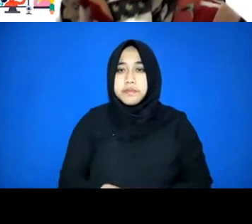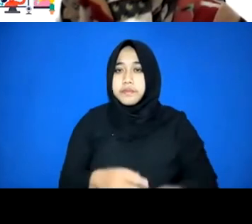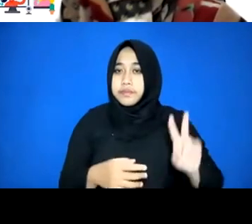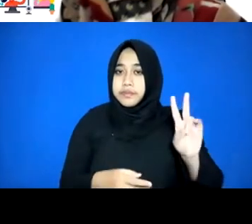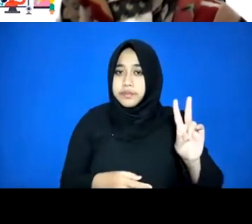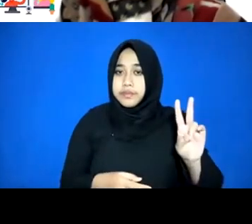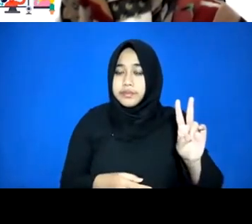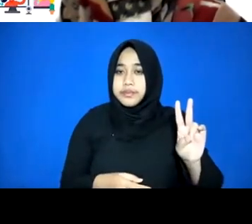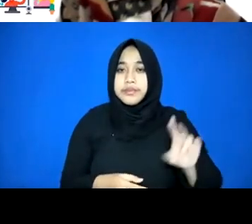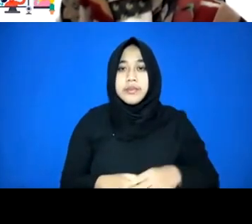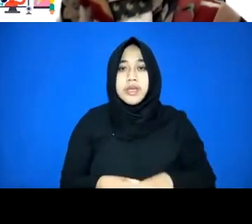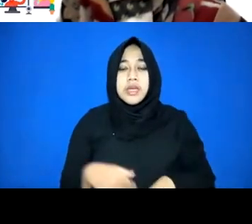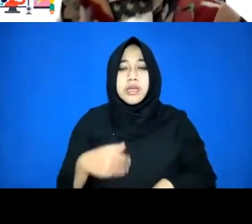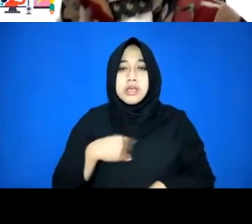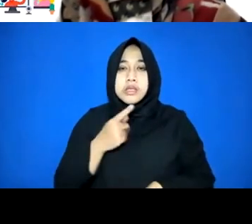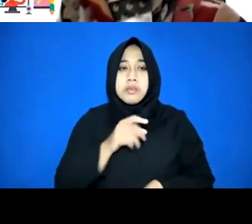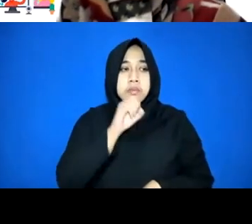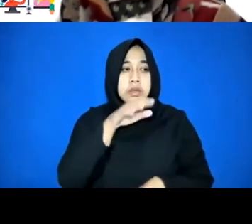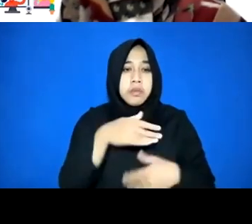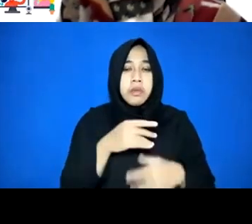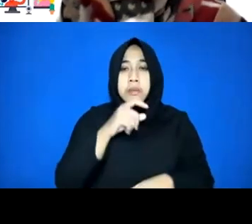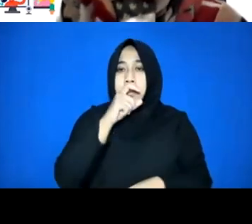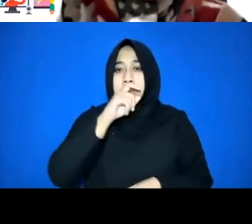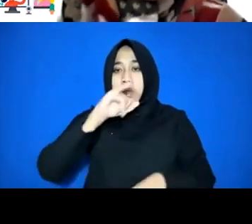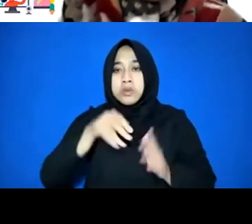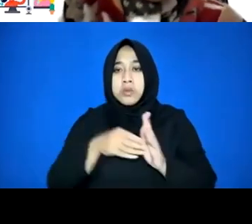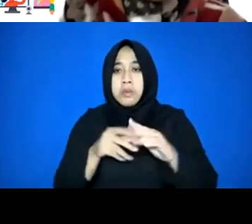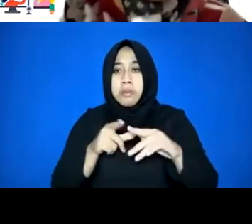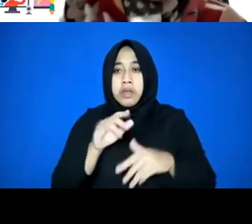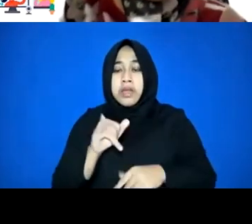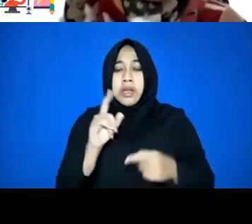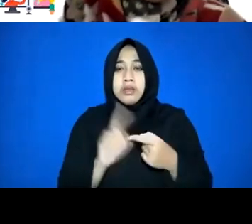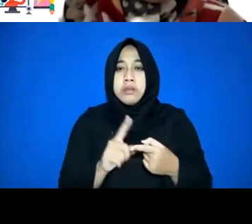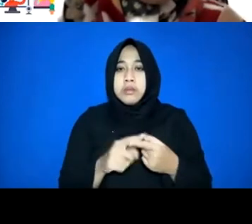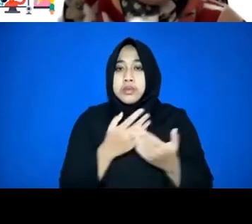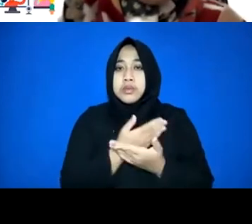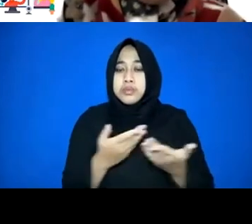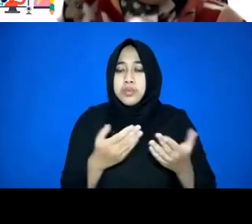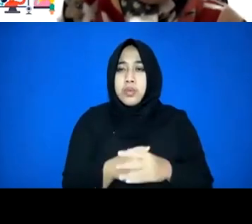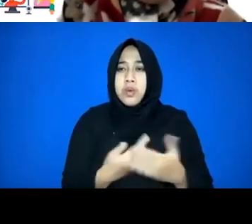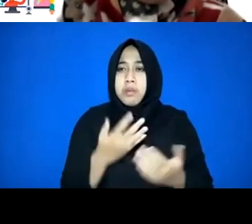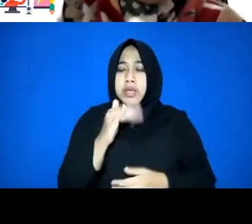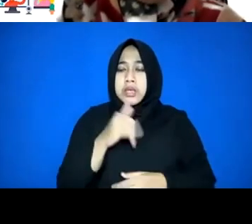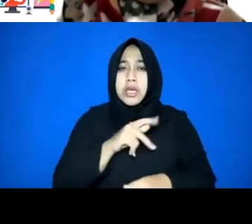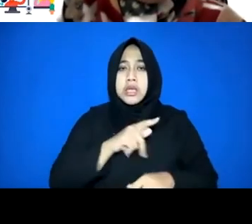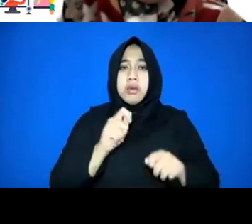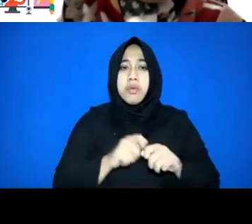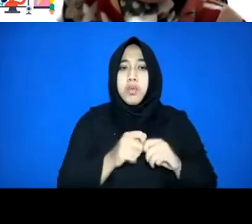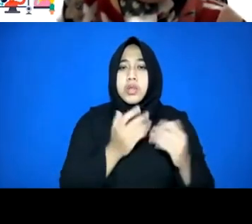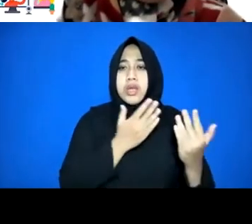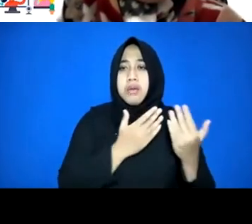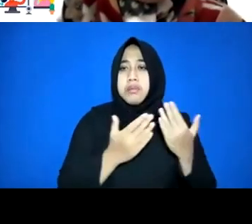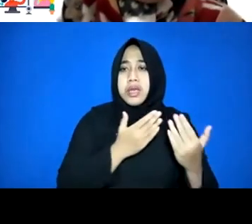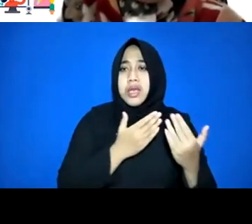memang saya sempat menyampaikan ke Mas Jumali dan kawan-kawan, kita membuat aplikasi yang memang